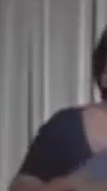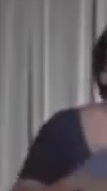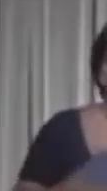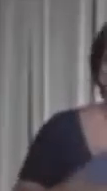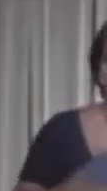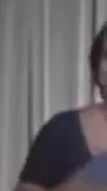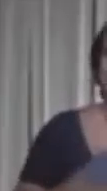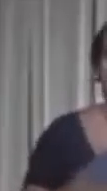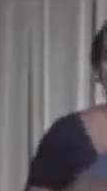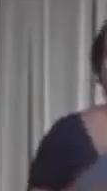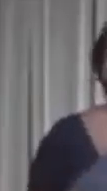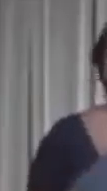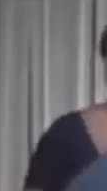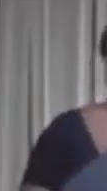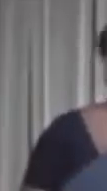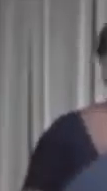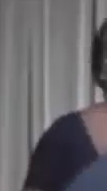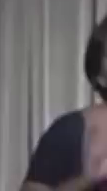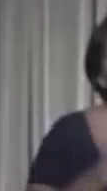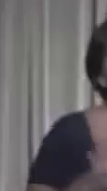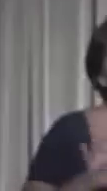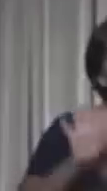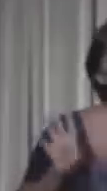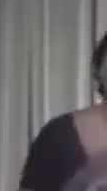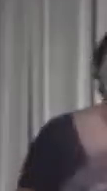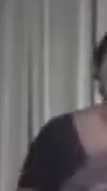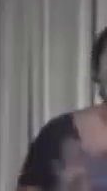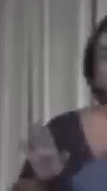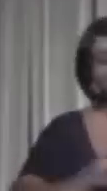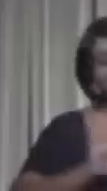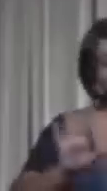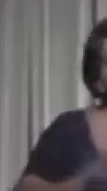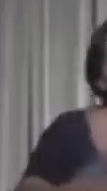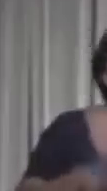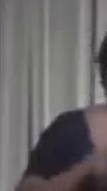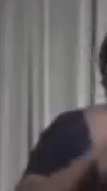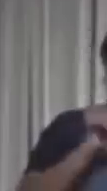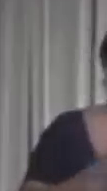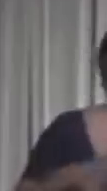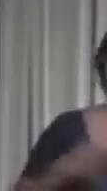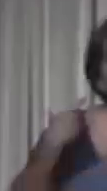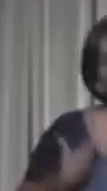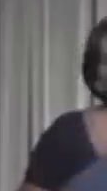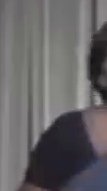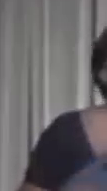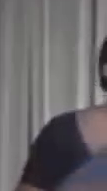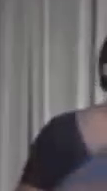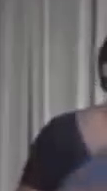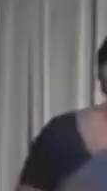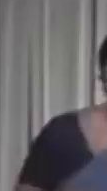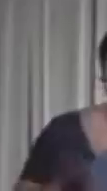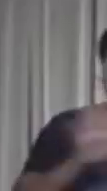இந்த 2 வருட கால உங்களுடைய ஆட்சியையும் கடந்த 9 வருட கால ஆட்சியையும் ஒப்பிட்டு பார்க்கின்ற பொழுது மலையும் புதிரும்